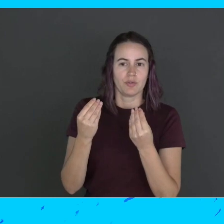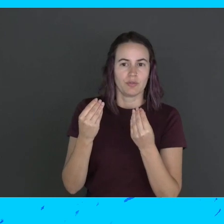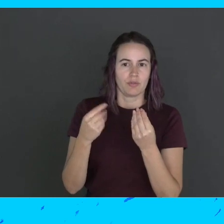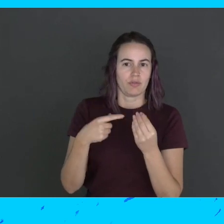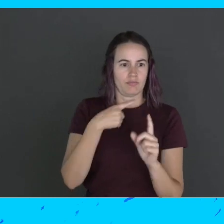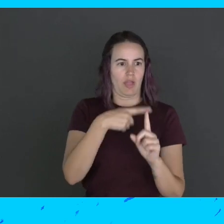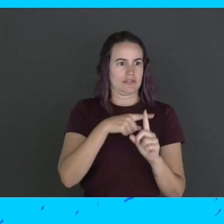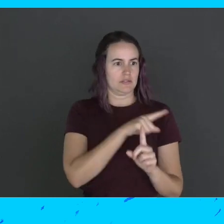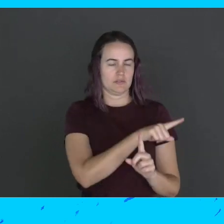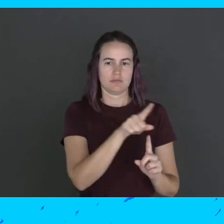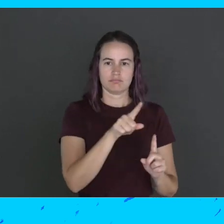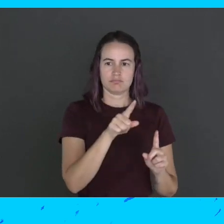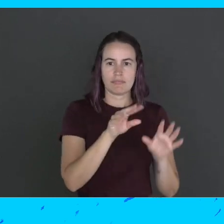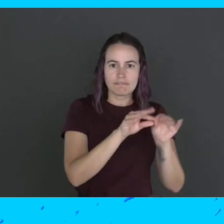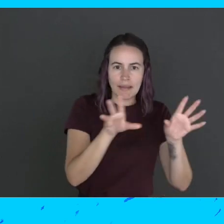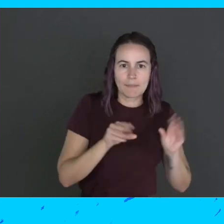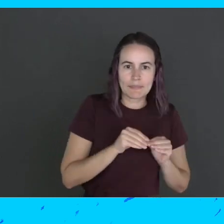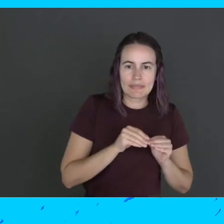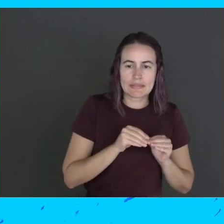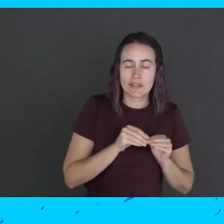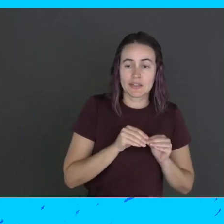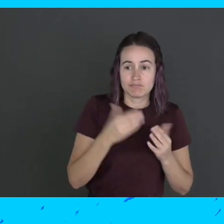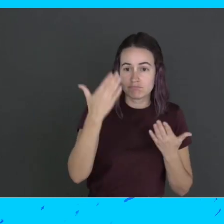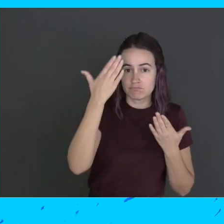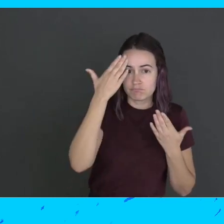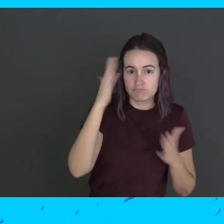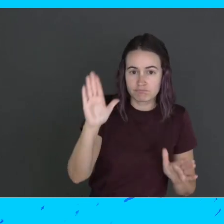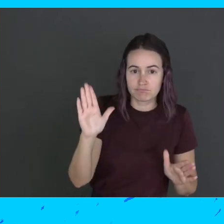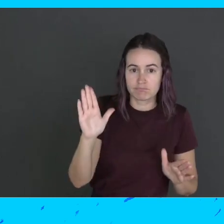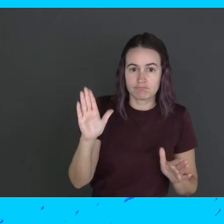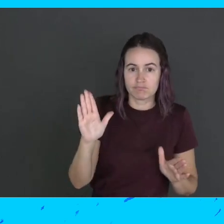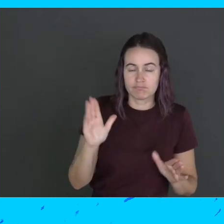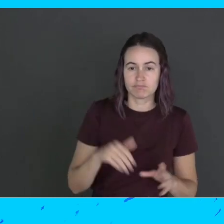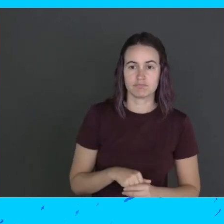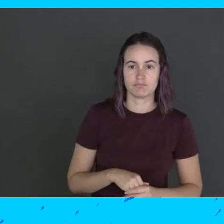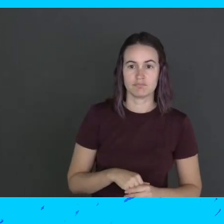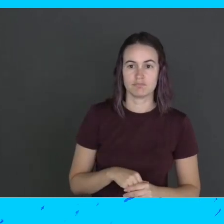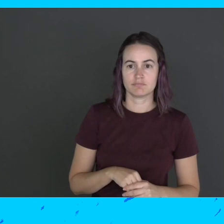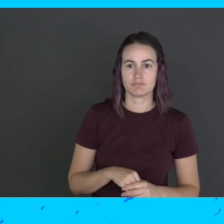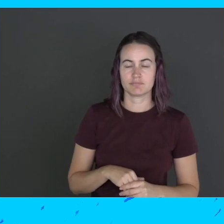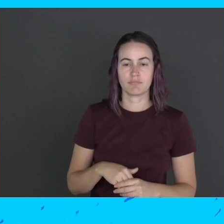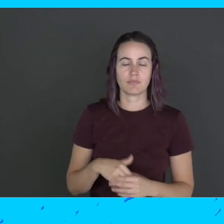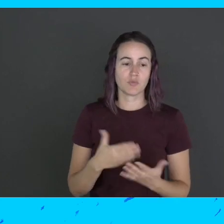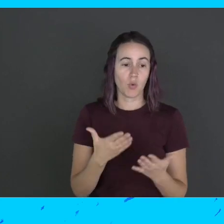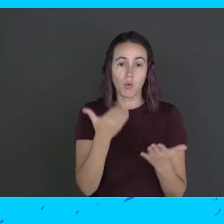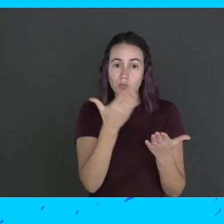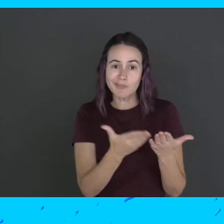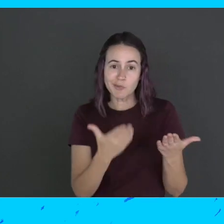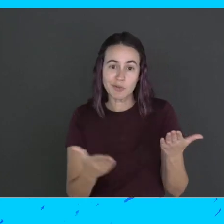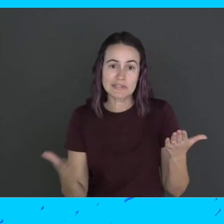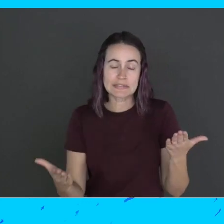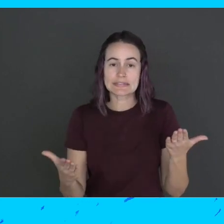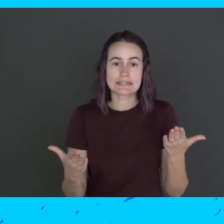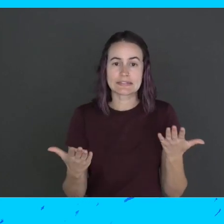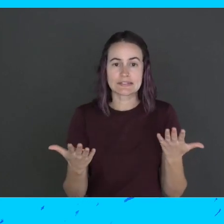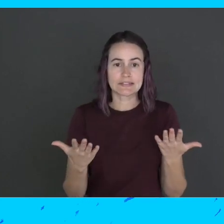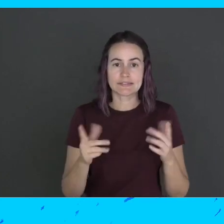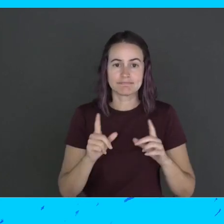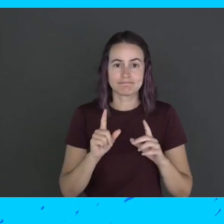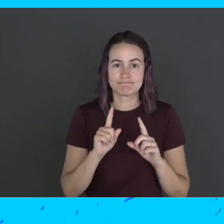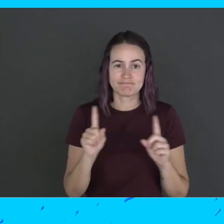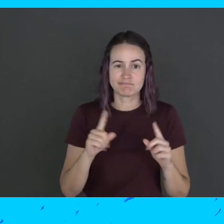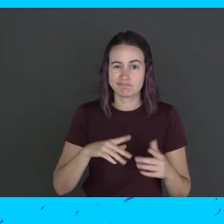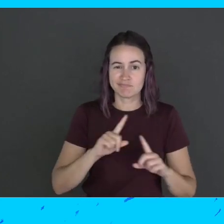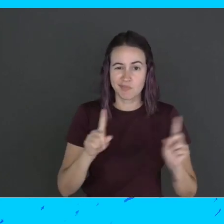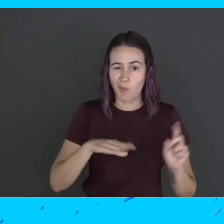en Inde, donc c'est déjà un obstacle de plus. Et il y a le manque de ressources par